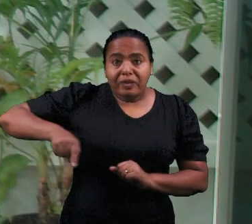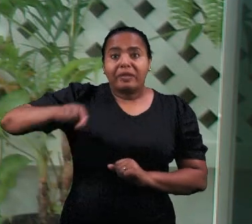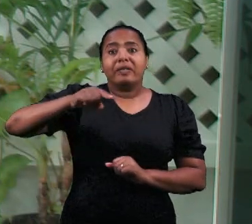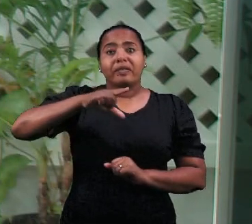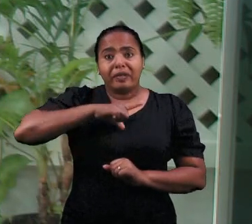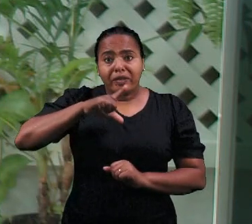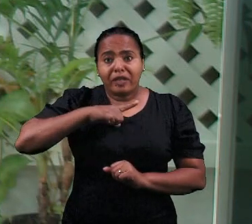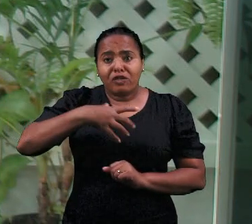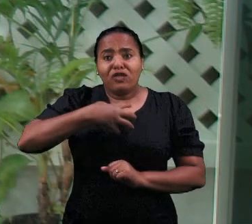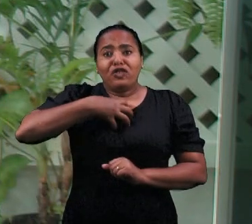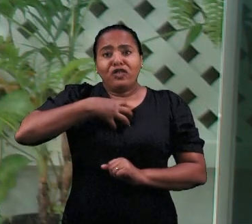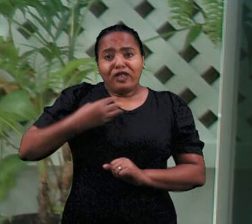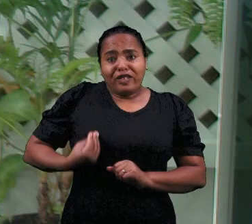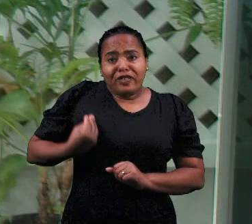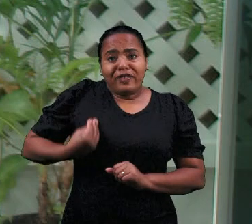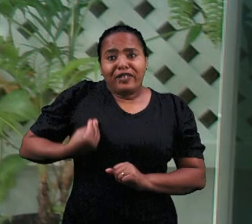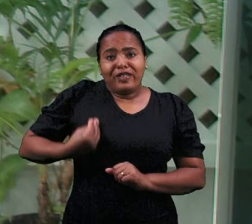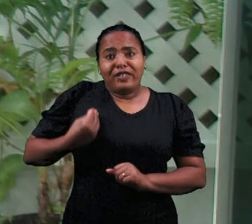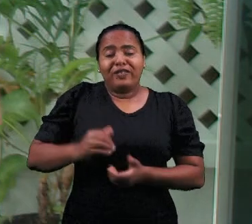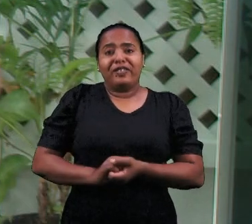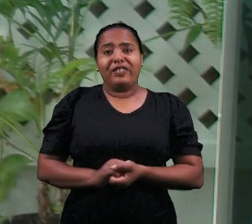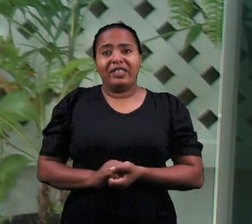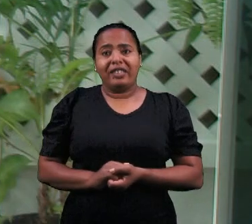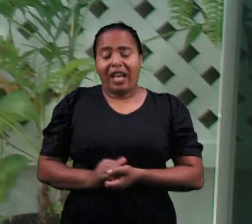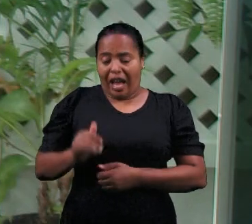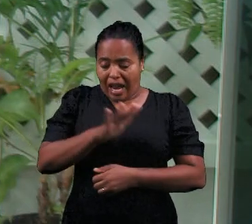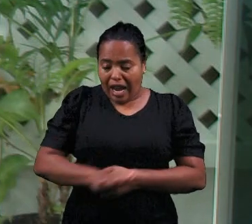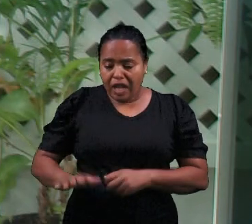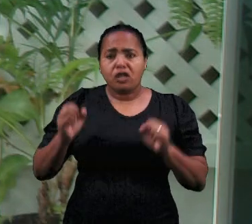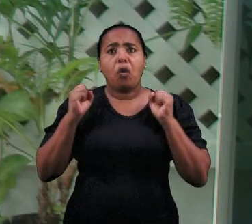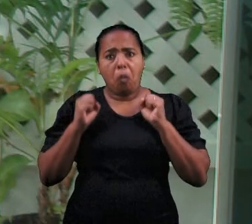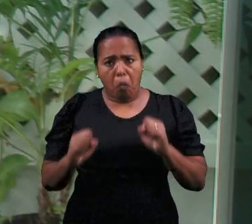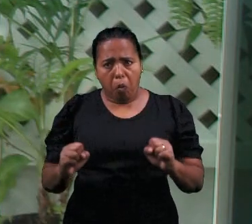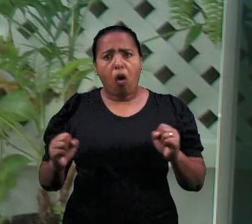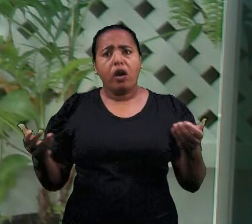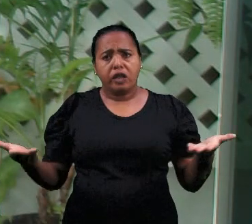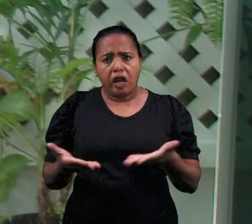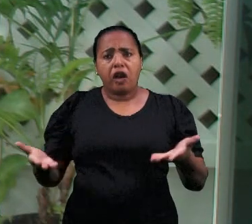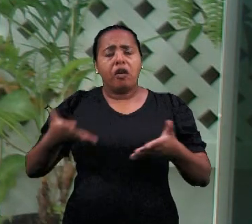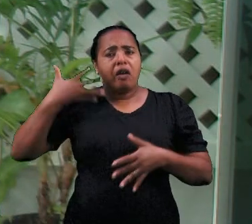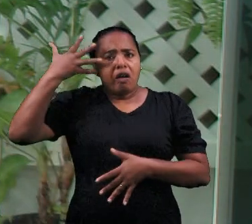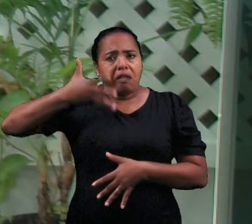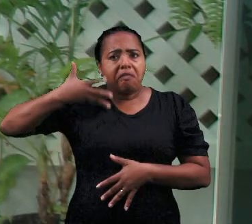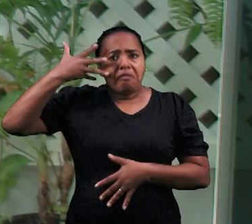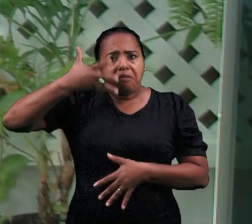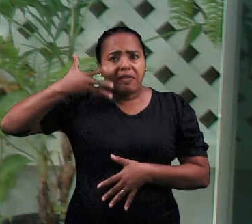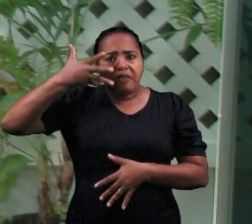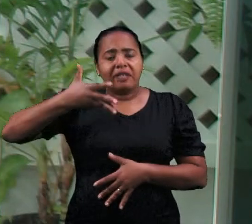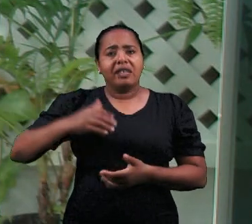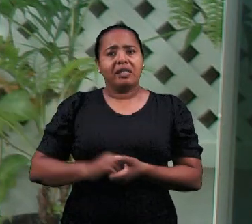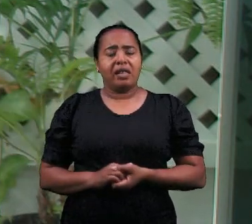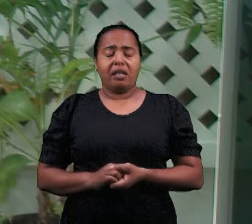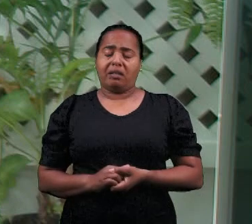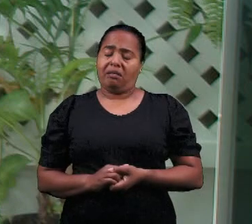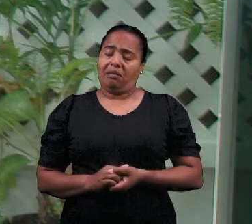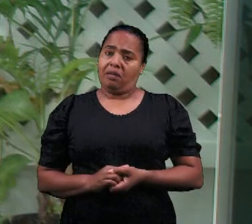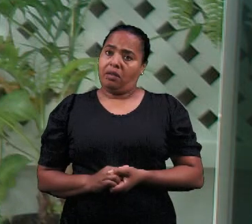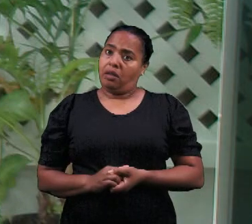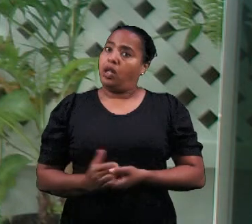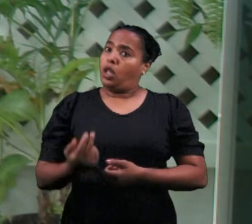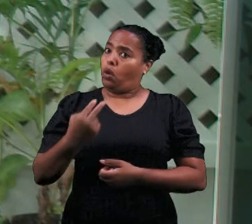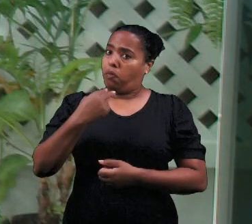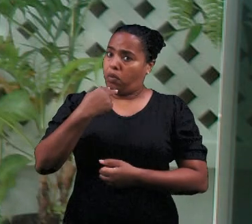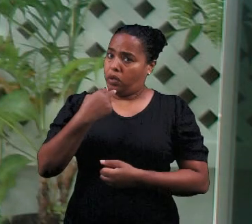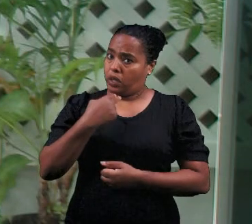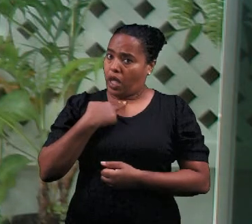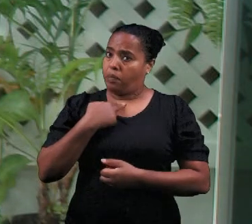C'est un message que les personnes ont comme une forme de vie, une façon de vie. Un enfant, il